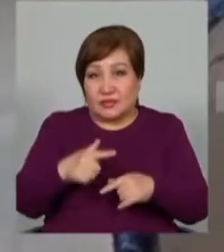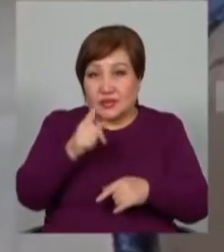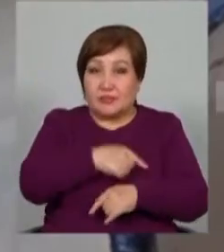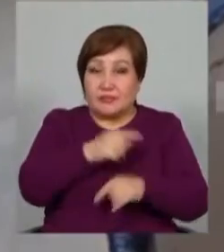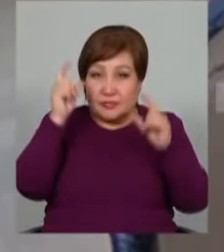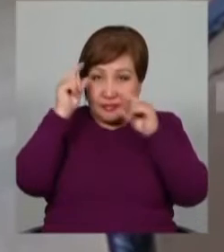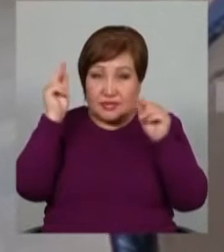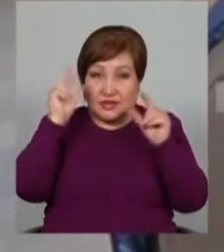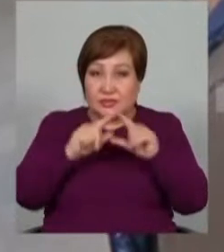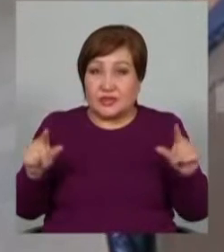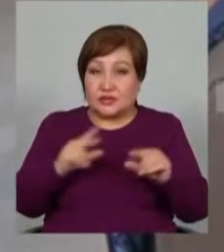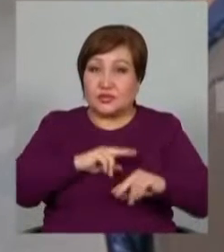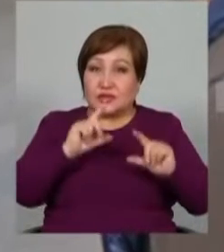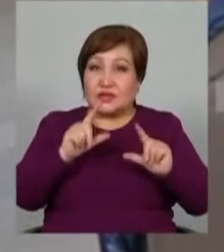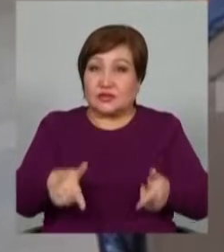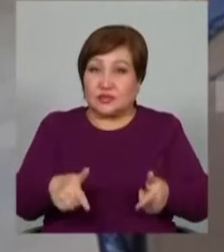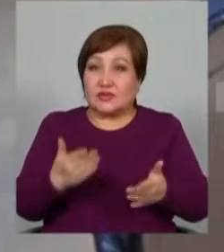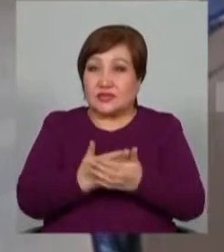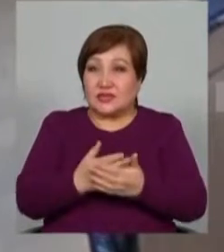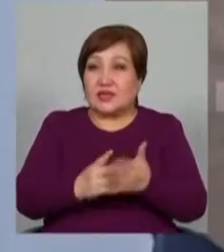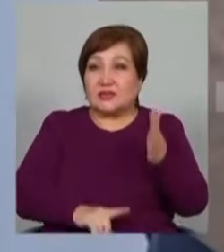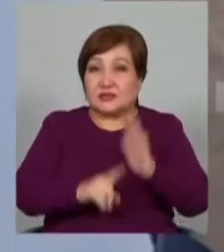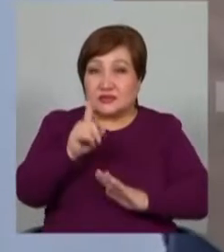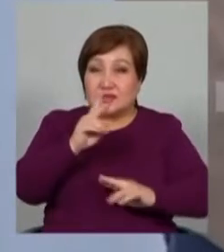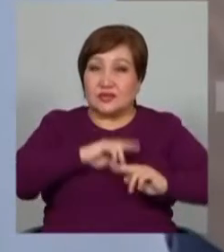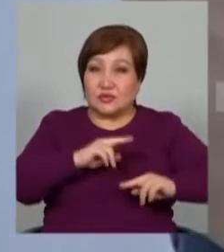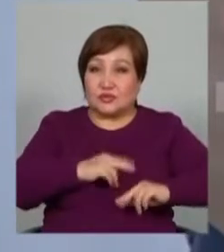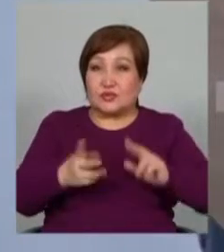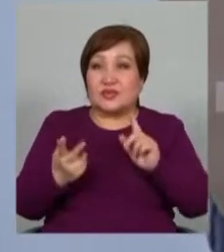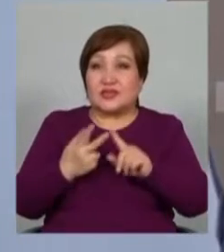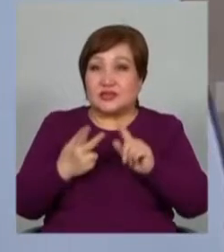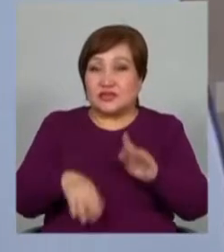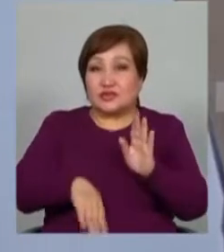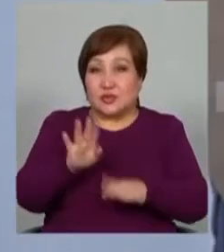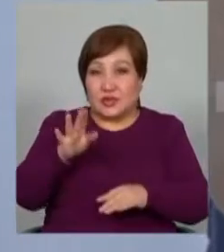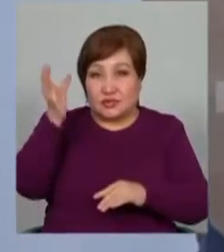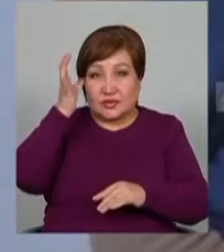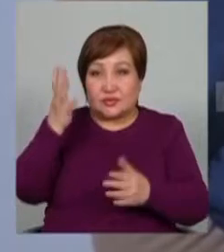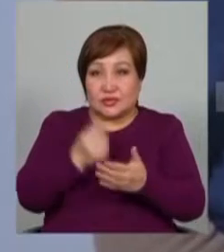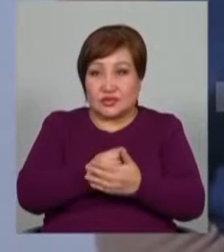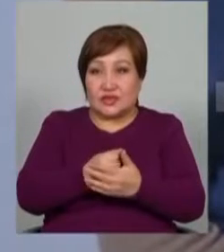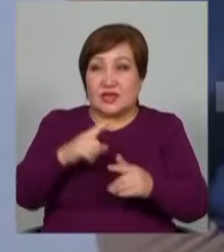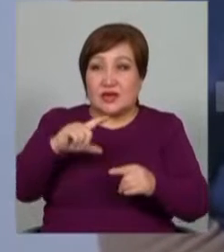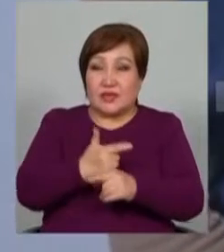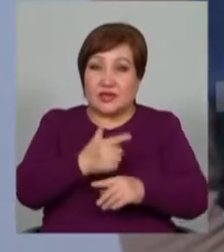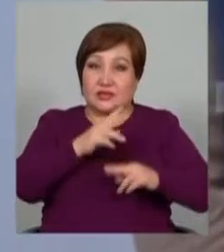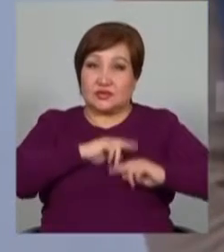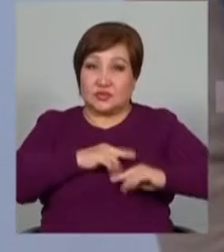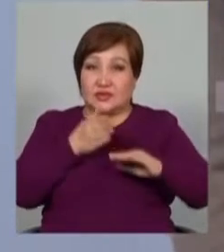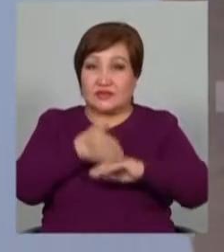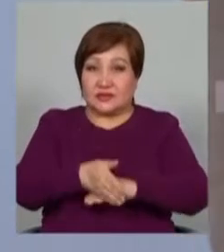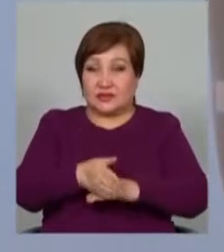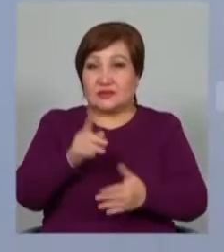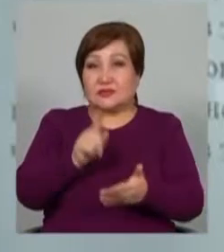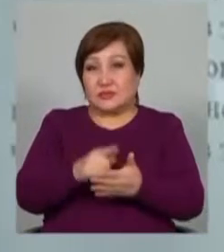тұрған. Қызметтік жолын енді бастап келе жатқанда, екінші жоғары білімін алу үшін тағы да жұмыстан шығуына мәжбүр. Одан бөлек университет басшылығы